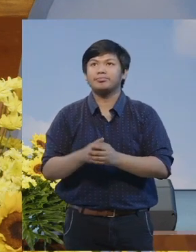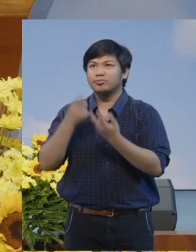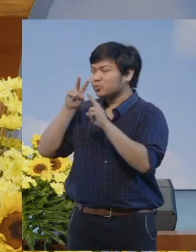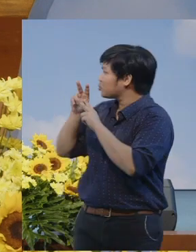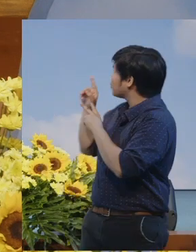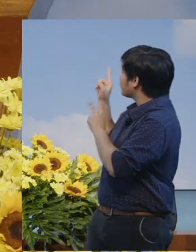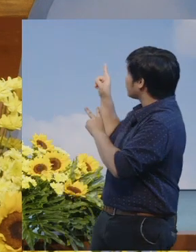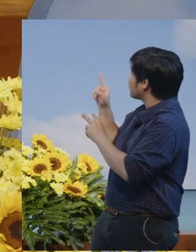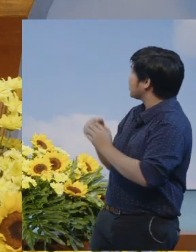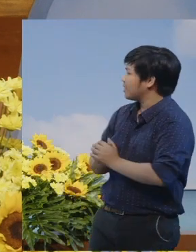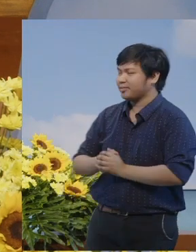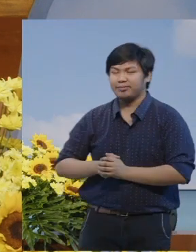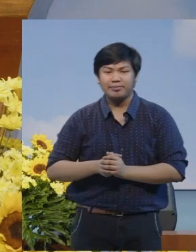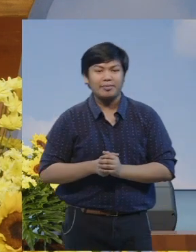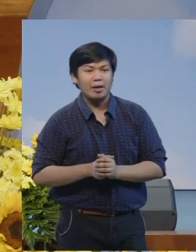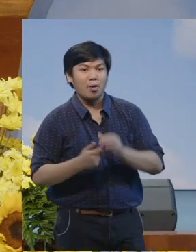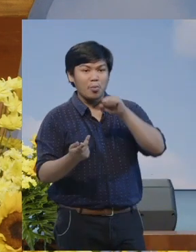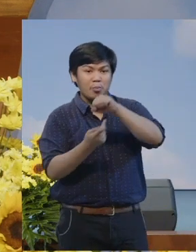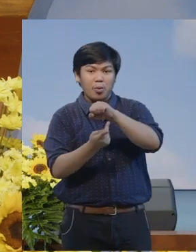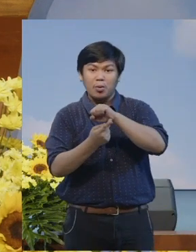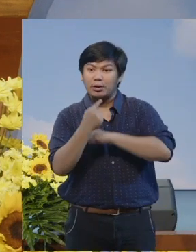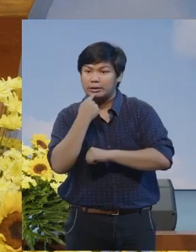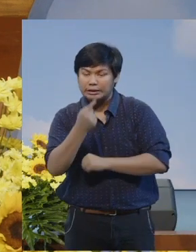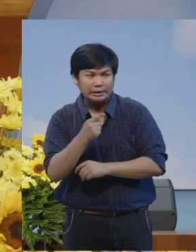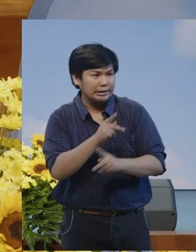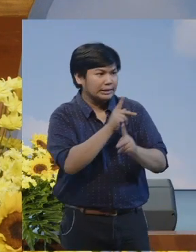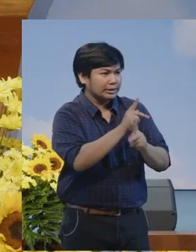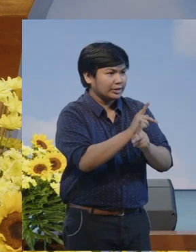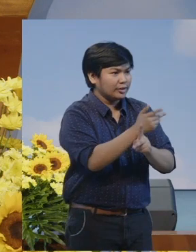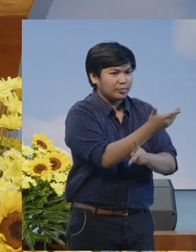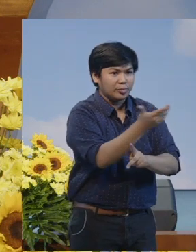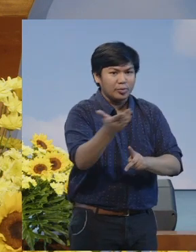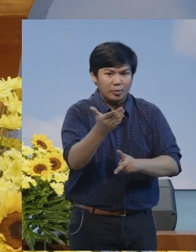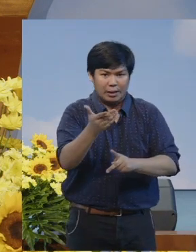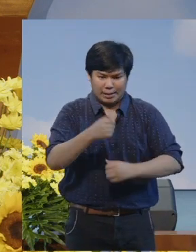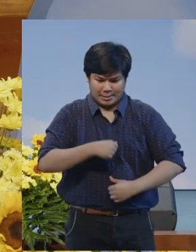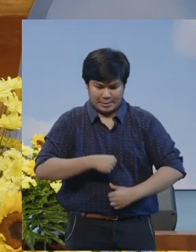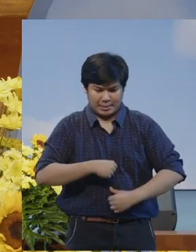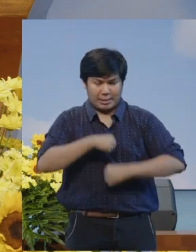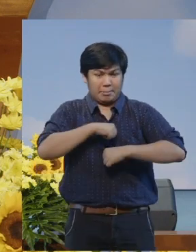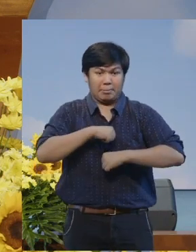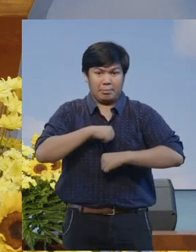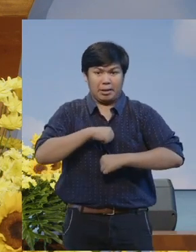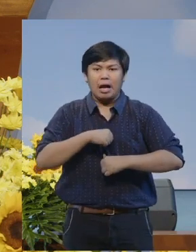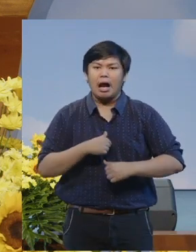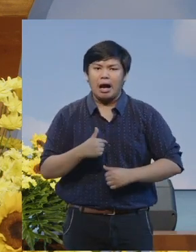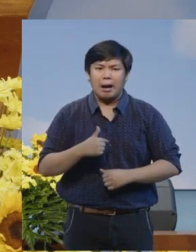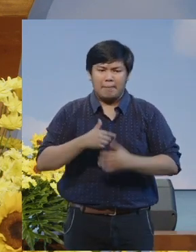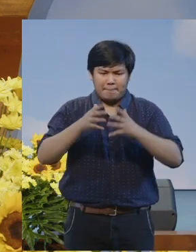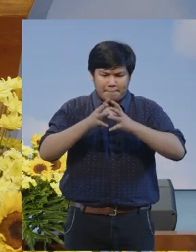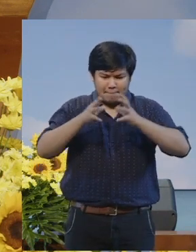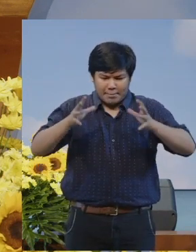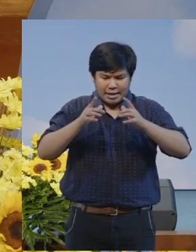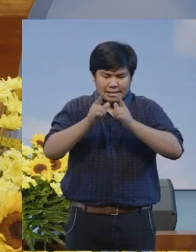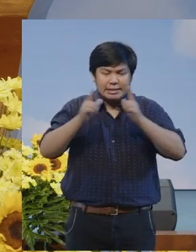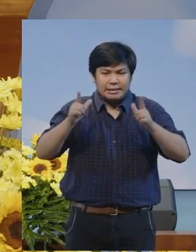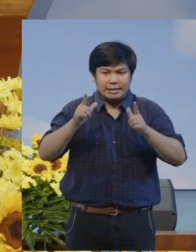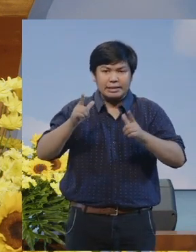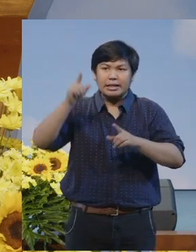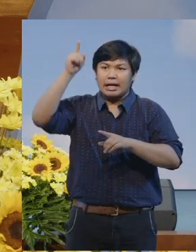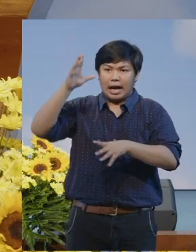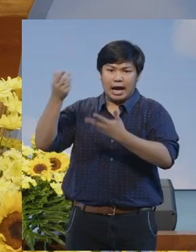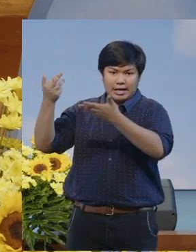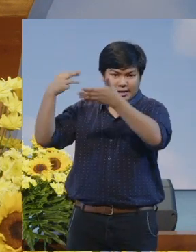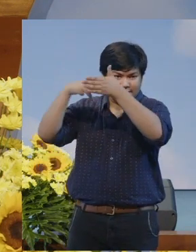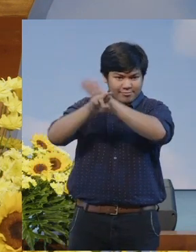ang sabi doon ni Pablo, "So to keep me from becoming conceited because of the surpassing greatness of the